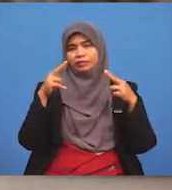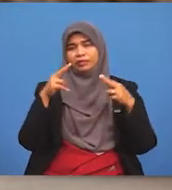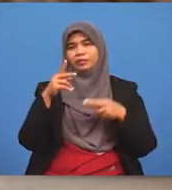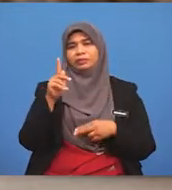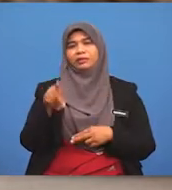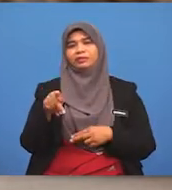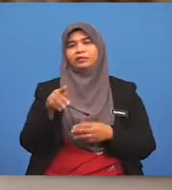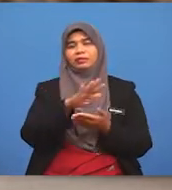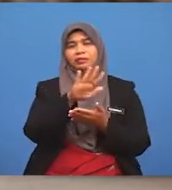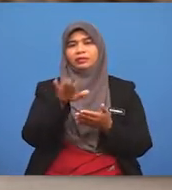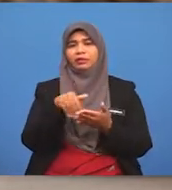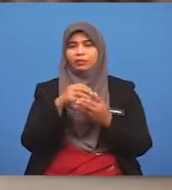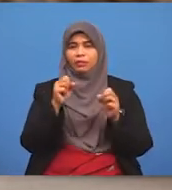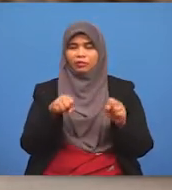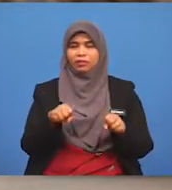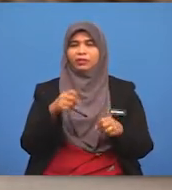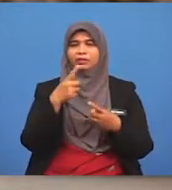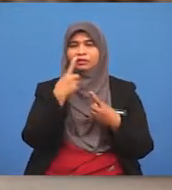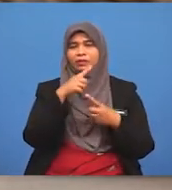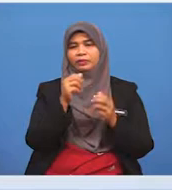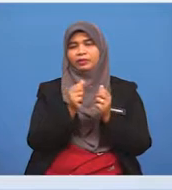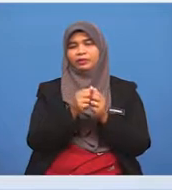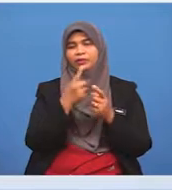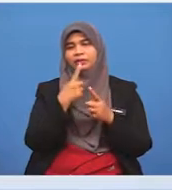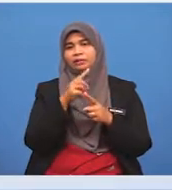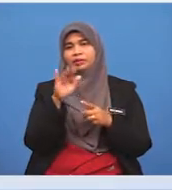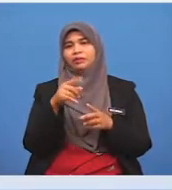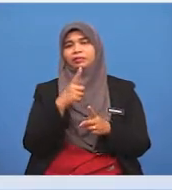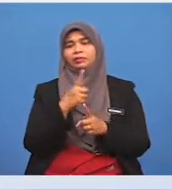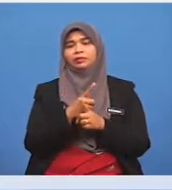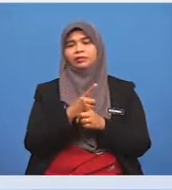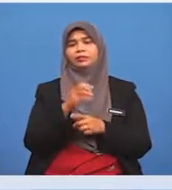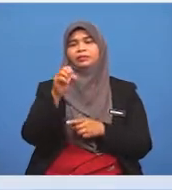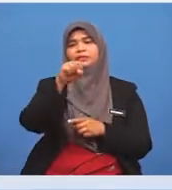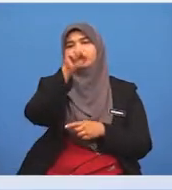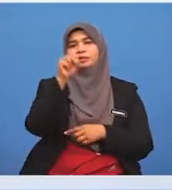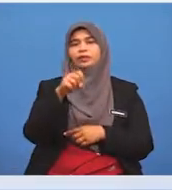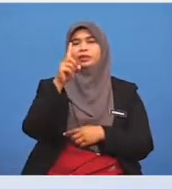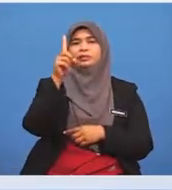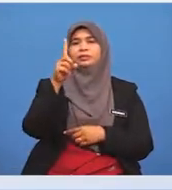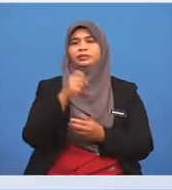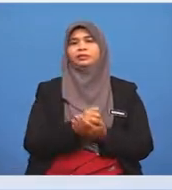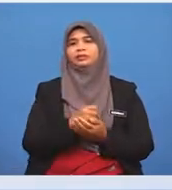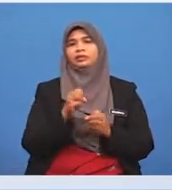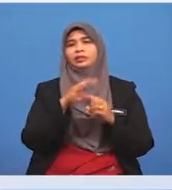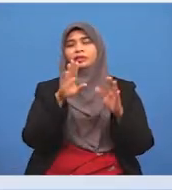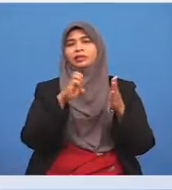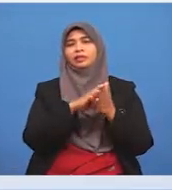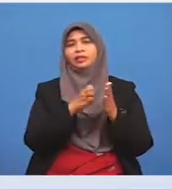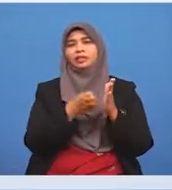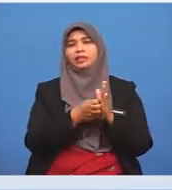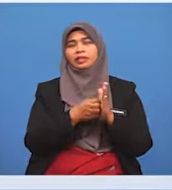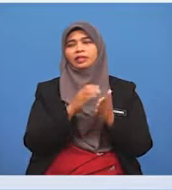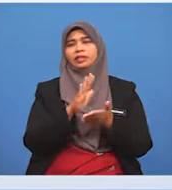mampu memberikan jawapan yang betul. Soalan pertama, nyatakan